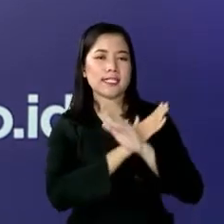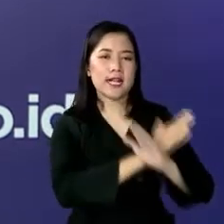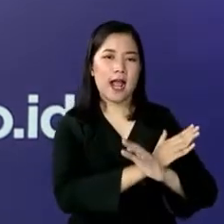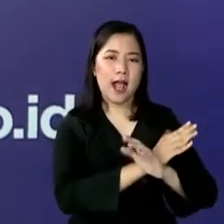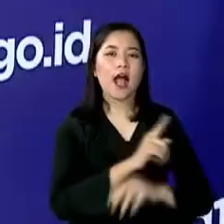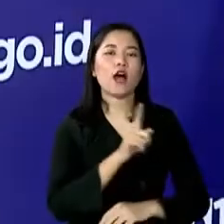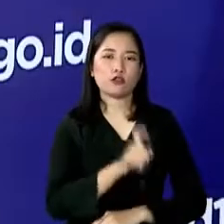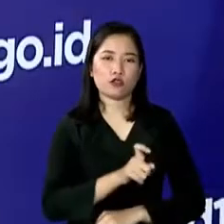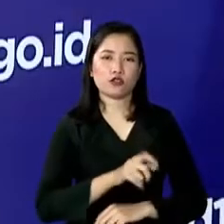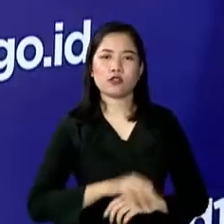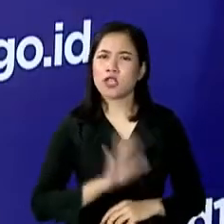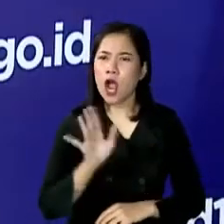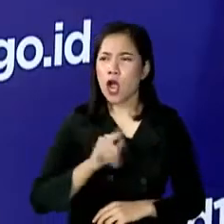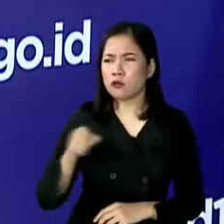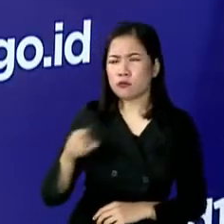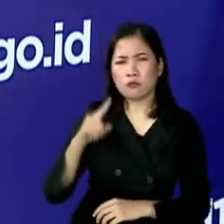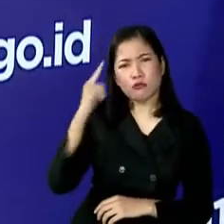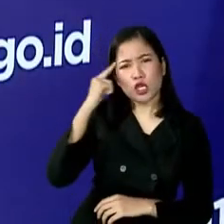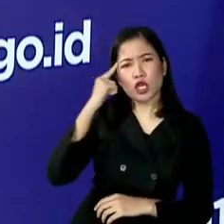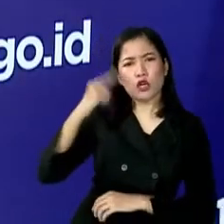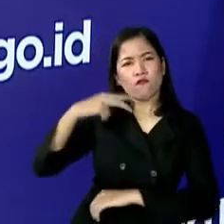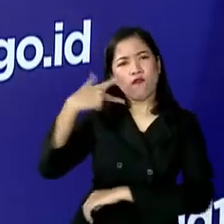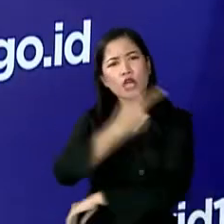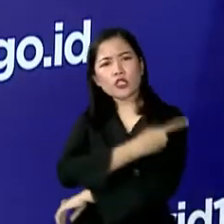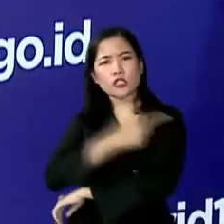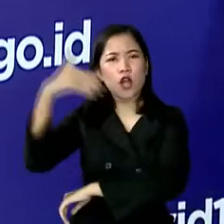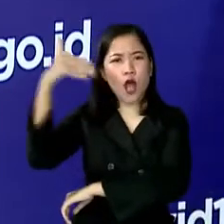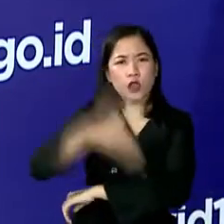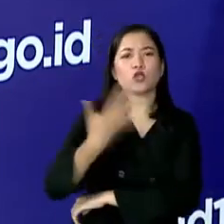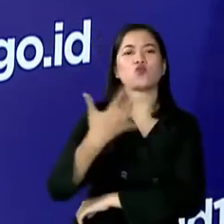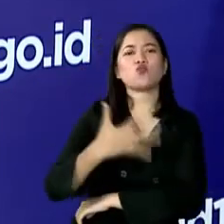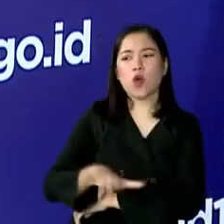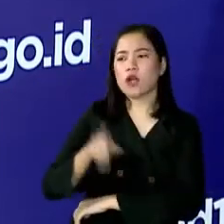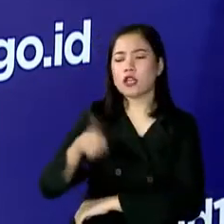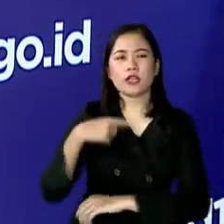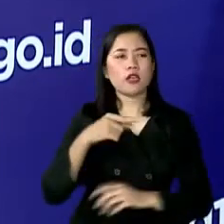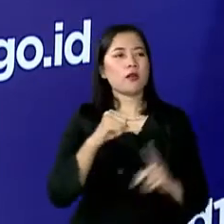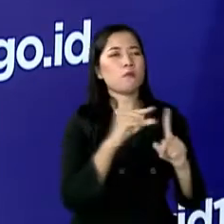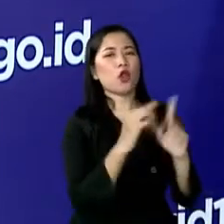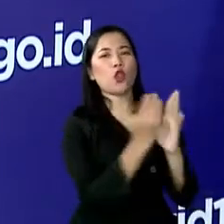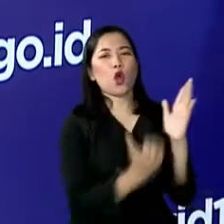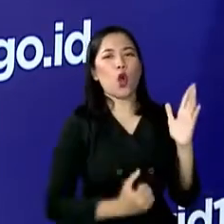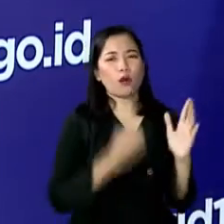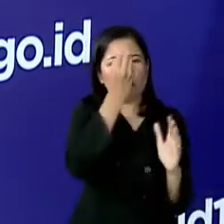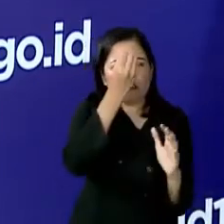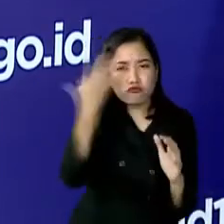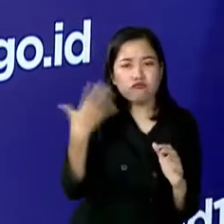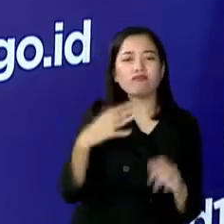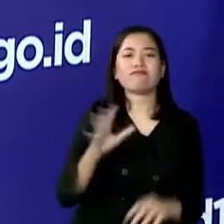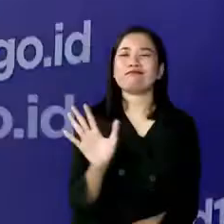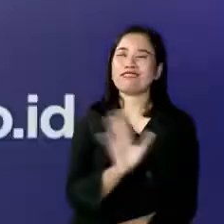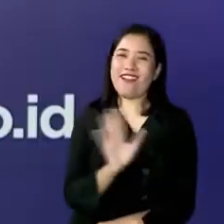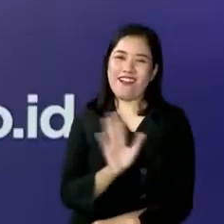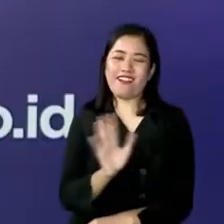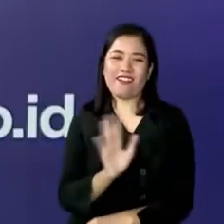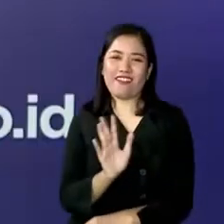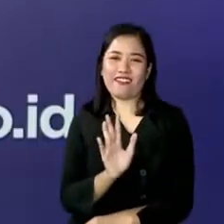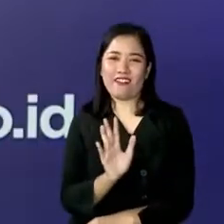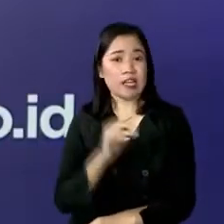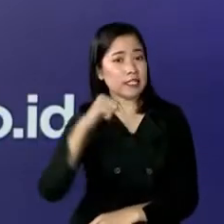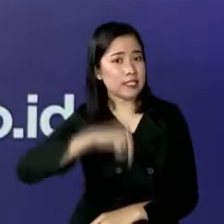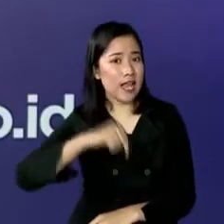jadi jangan mentang-mentang of aksi sudah tiba di Indonesia terjadi Abay dengan protokol kesehatan wejangan ya oke ya jadi justru